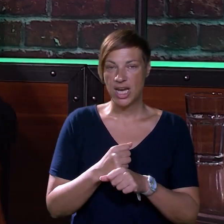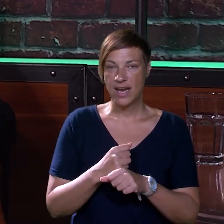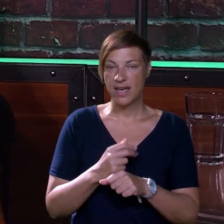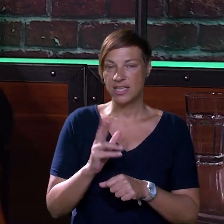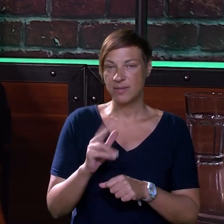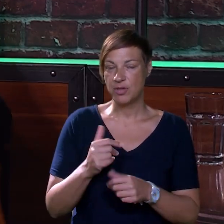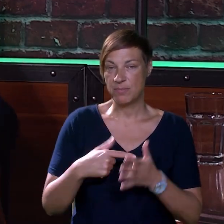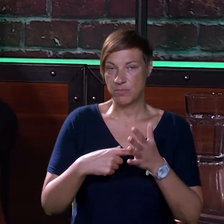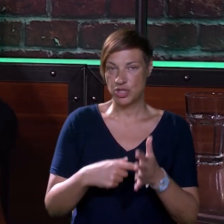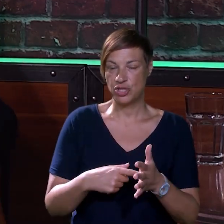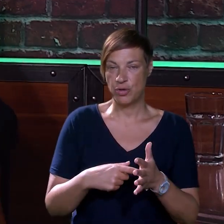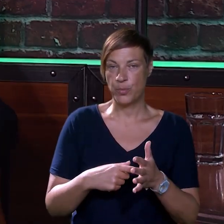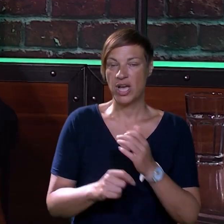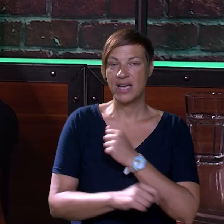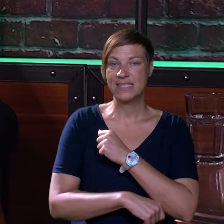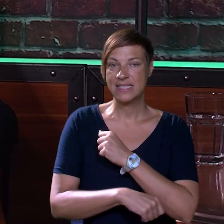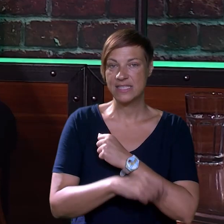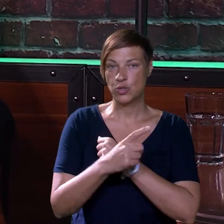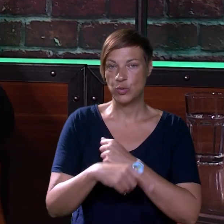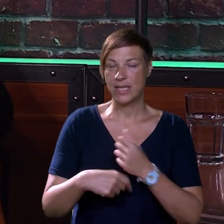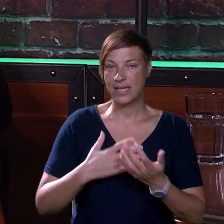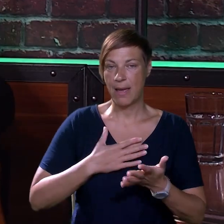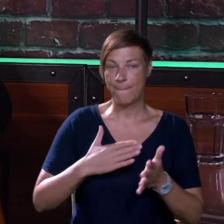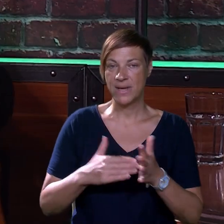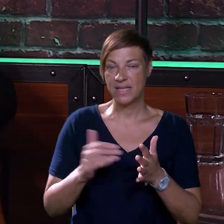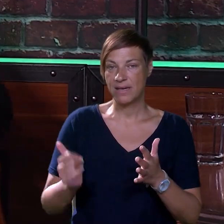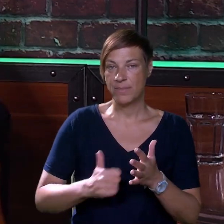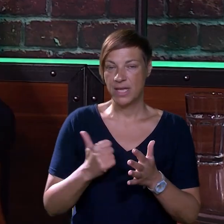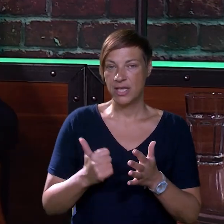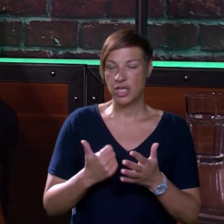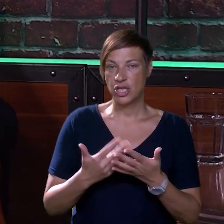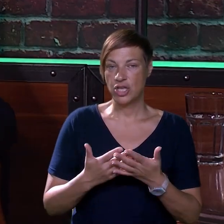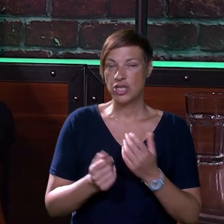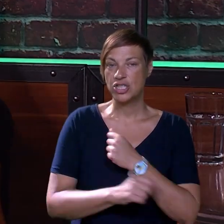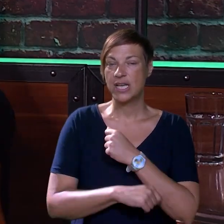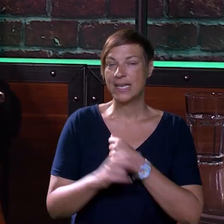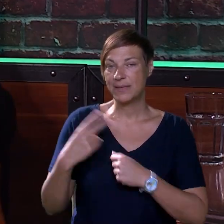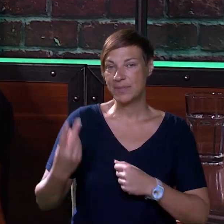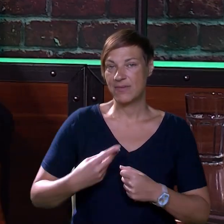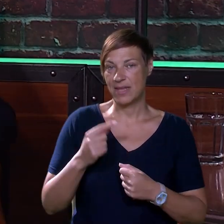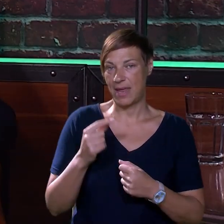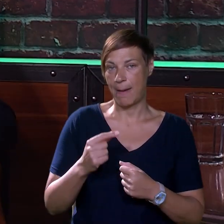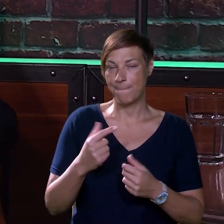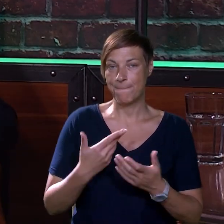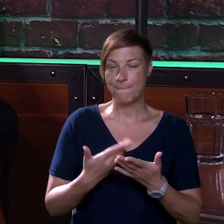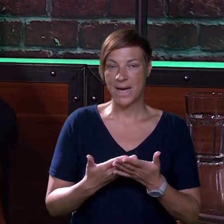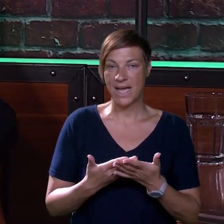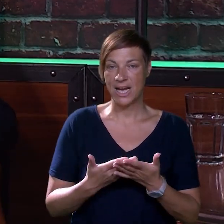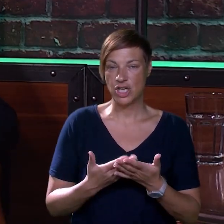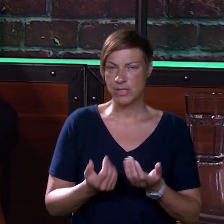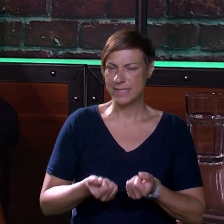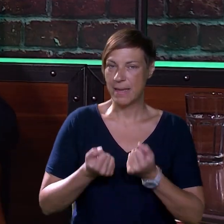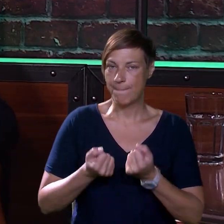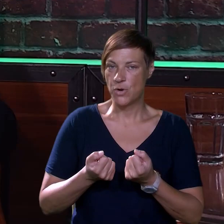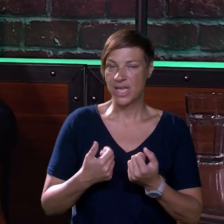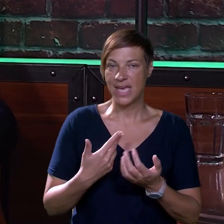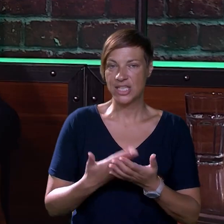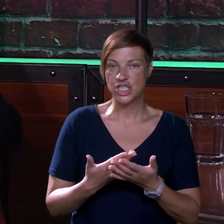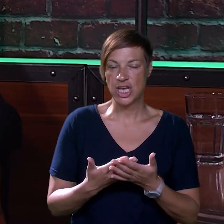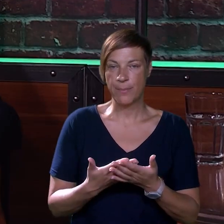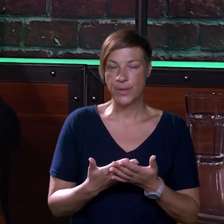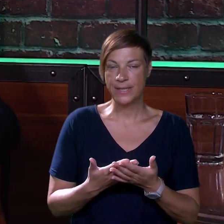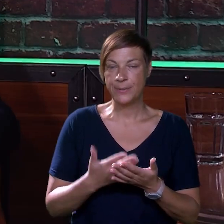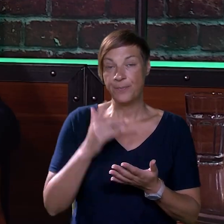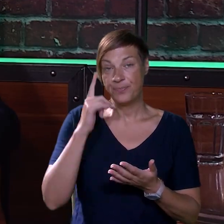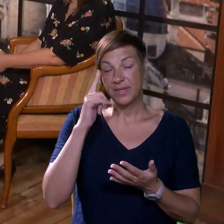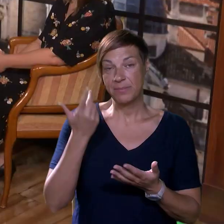radimo, imamo šta je pokazati studentima, nama trebaju još neka akademska zvanja da malo u tom dijelu ojačamo i da onda